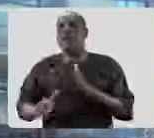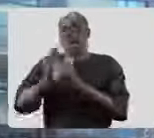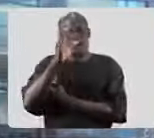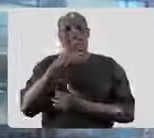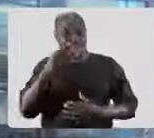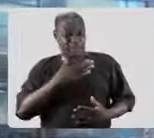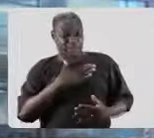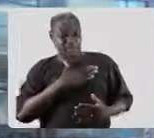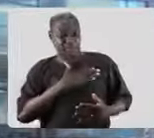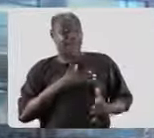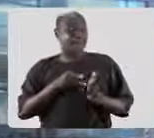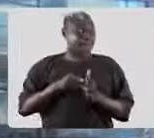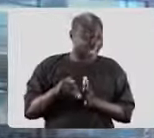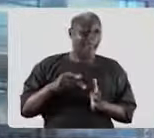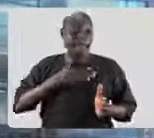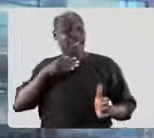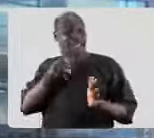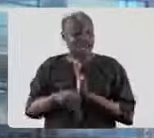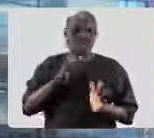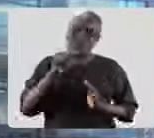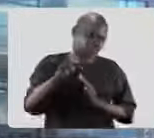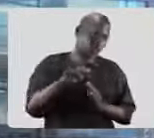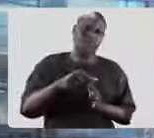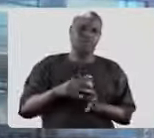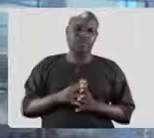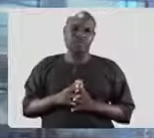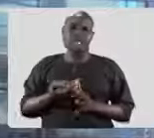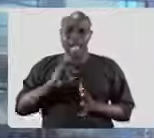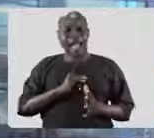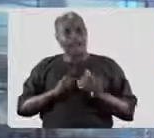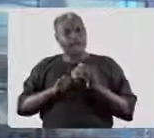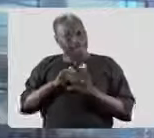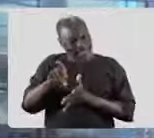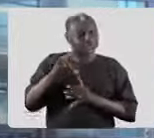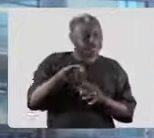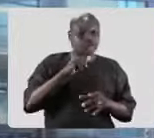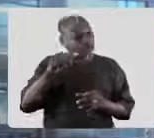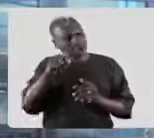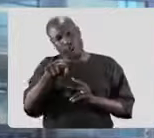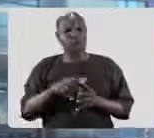se awreto no eya me nyankopon me dia obi ye bone a me ena metua no so ka